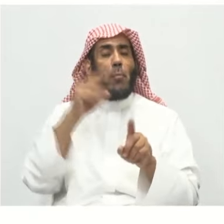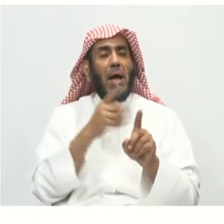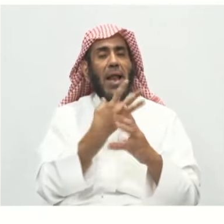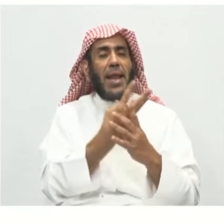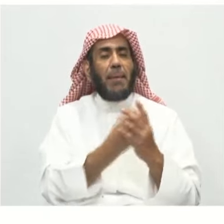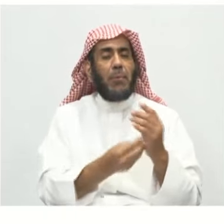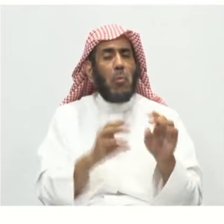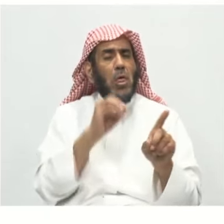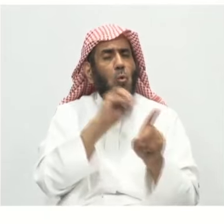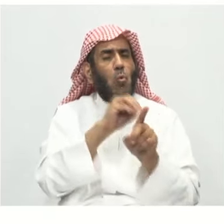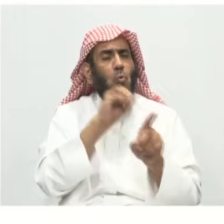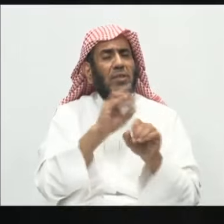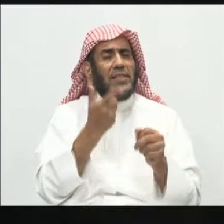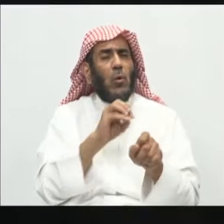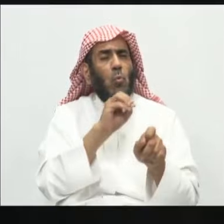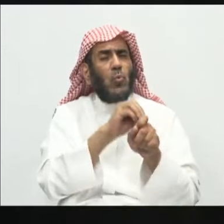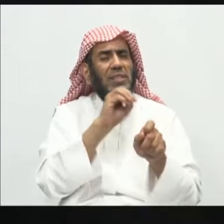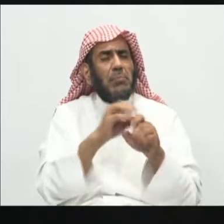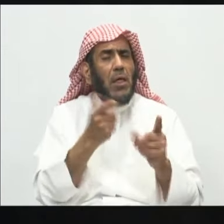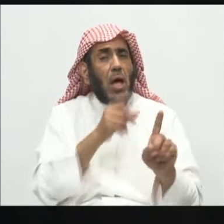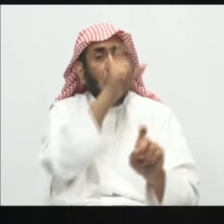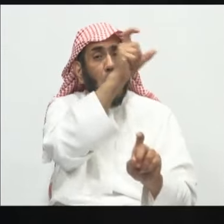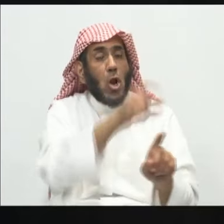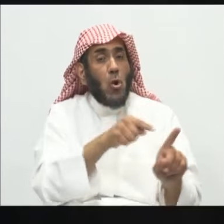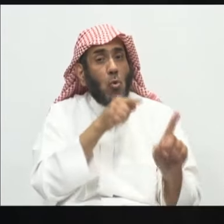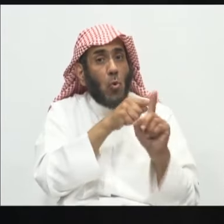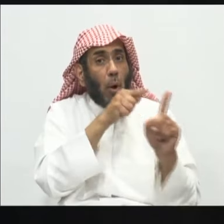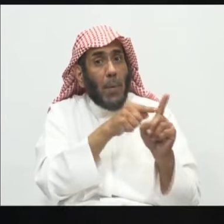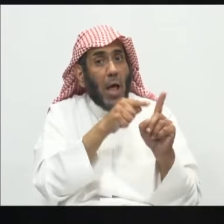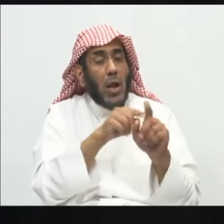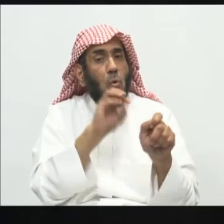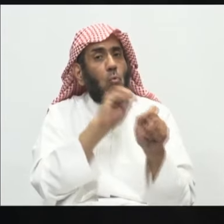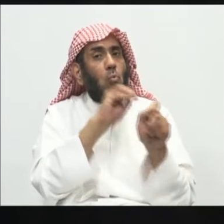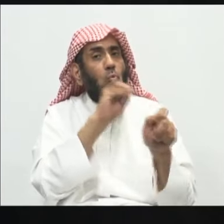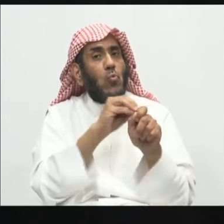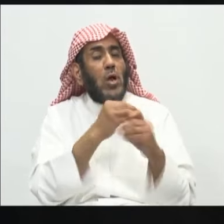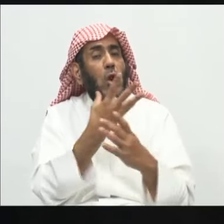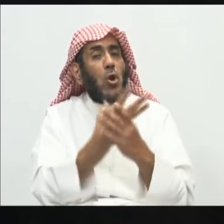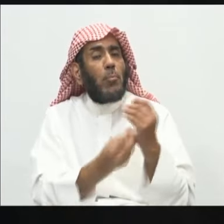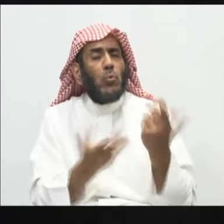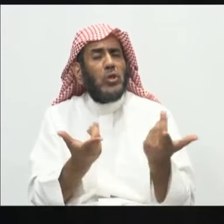ولماذا من وصايا اذكر وصايا التي ذكرها لقمان